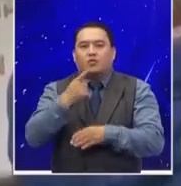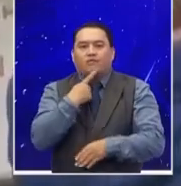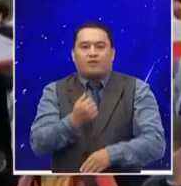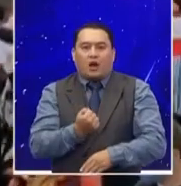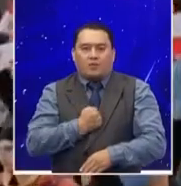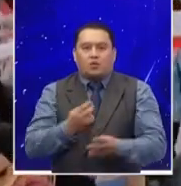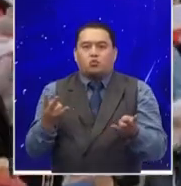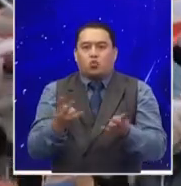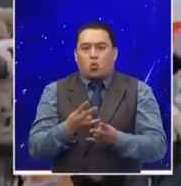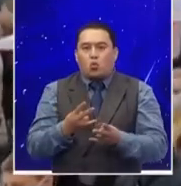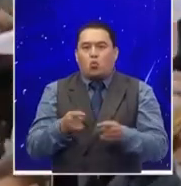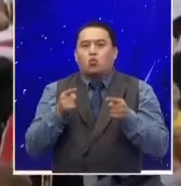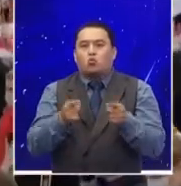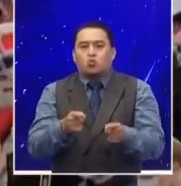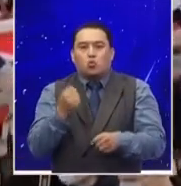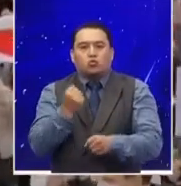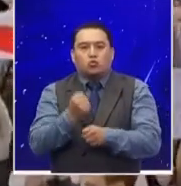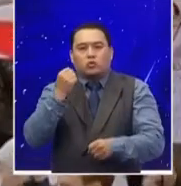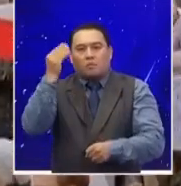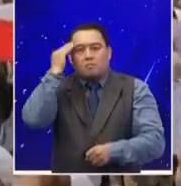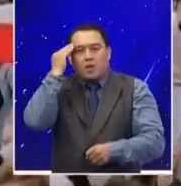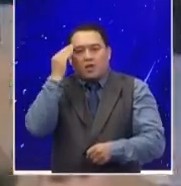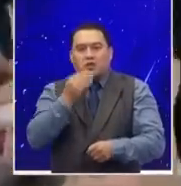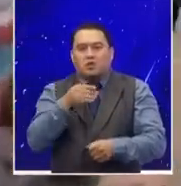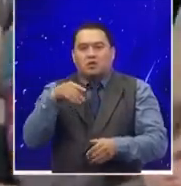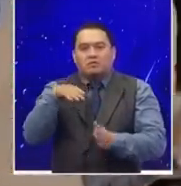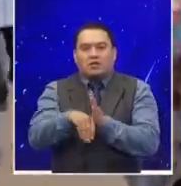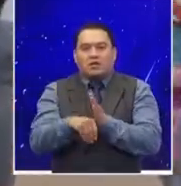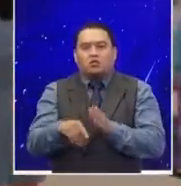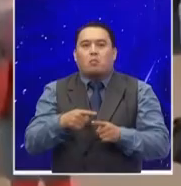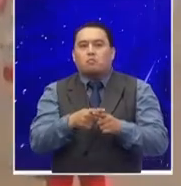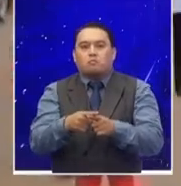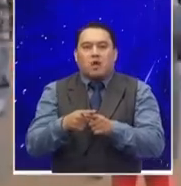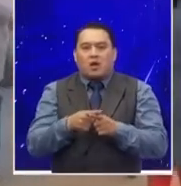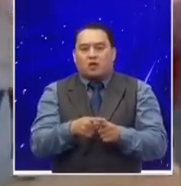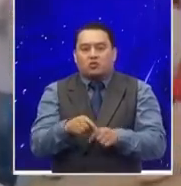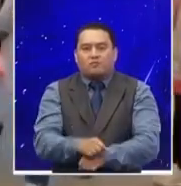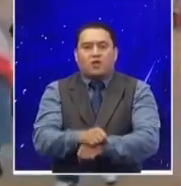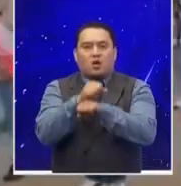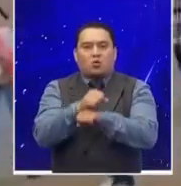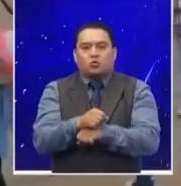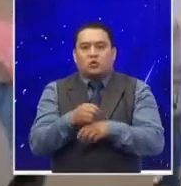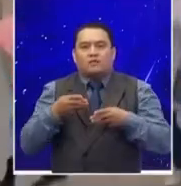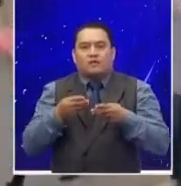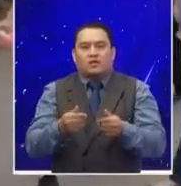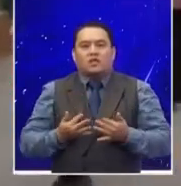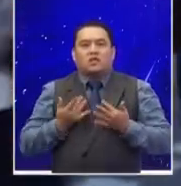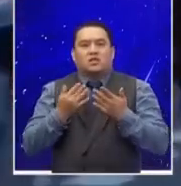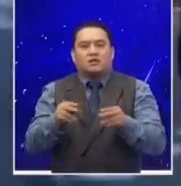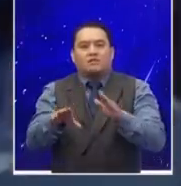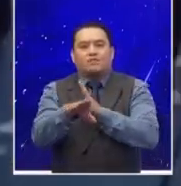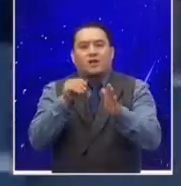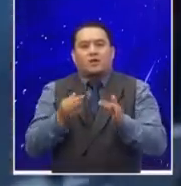армию. Однако ни угрозы, ни жесткие меры силовиков пока не действуют на белорусских манифестантов. Они требуют